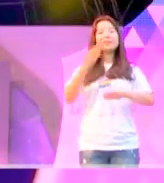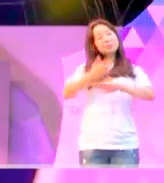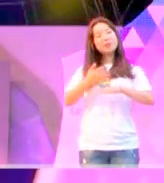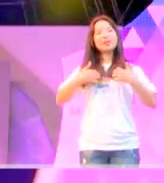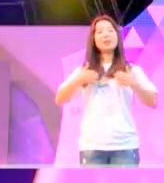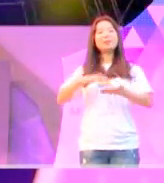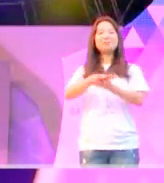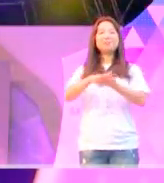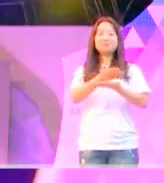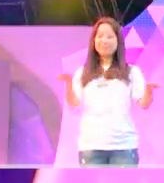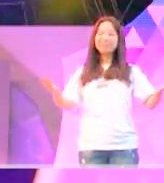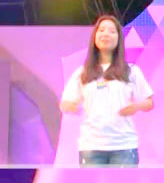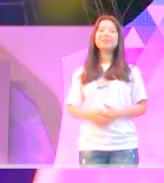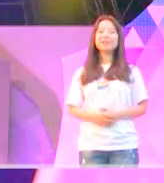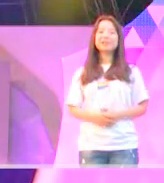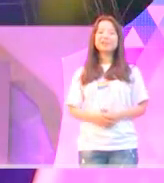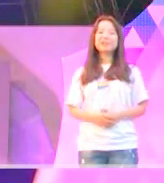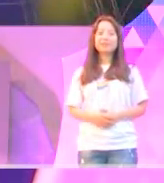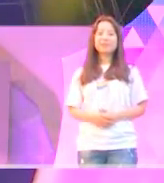가세요.